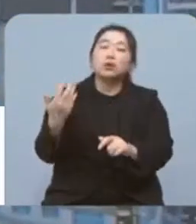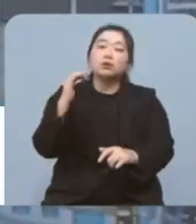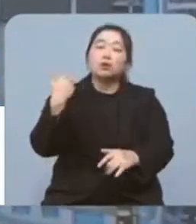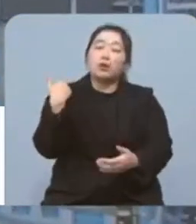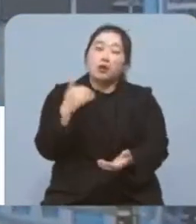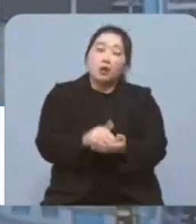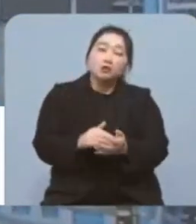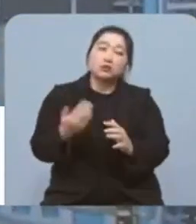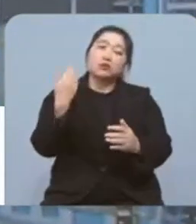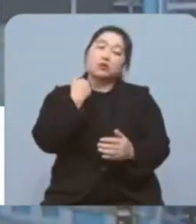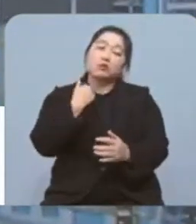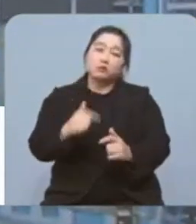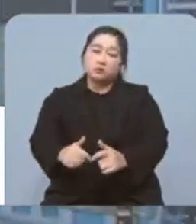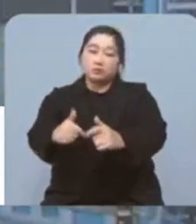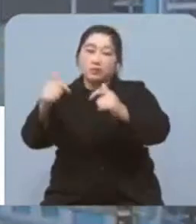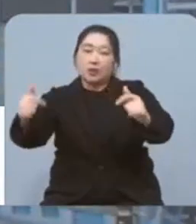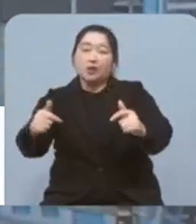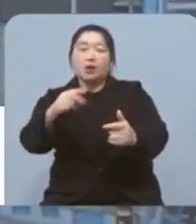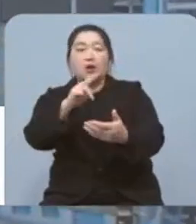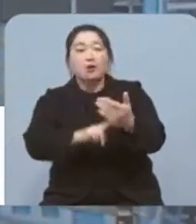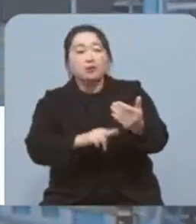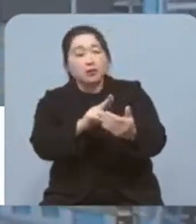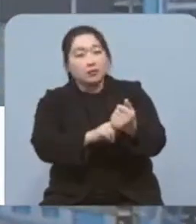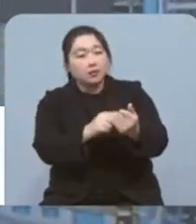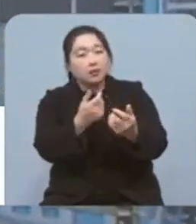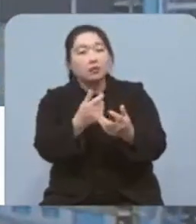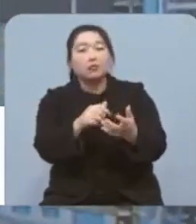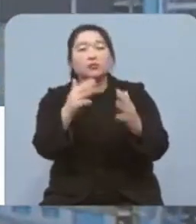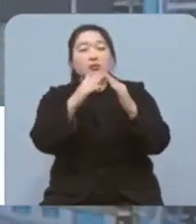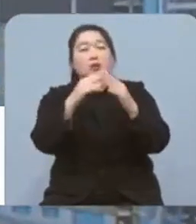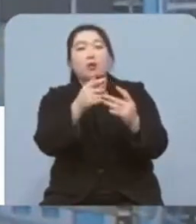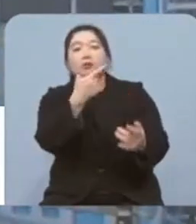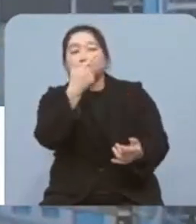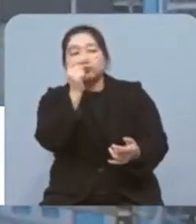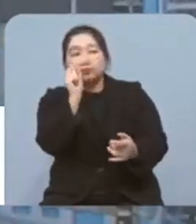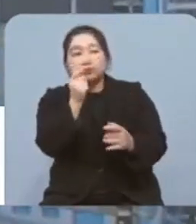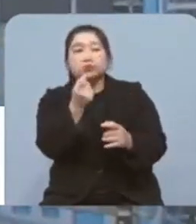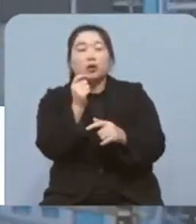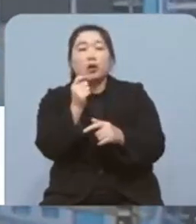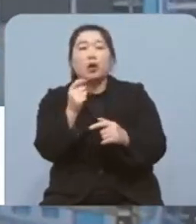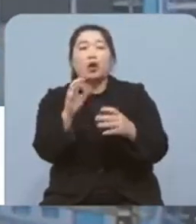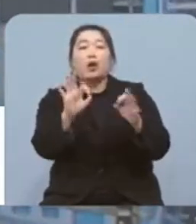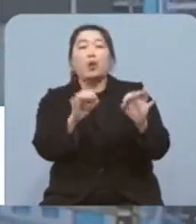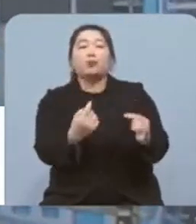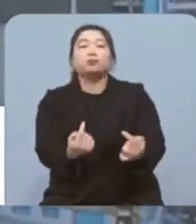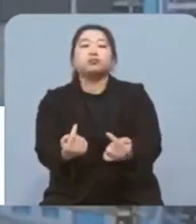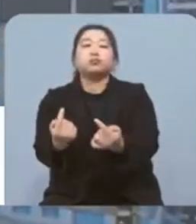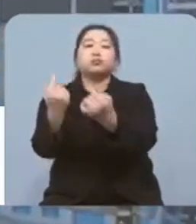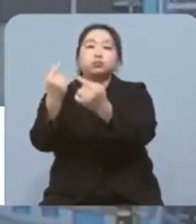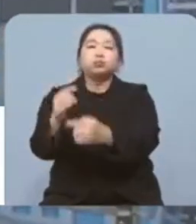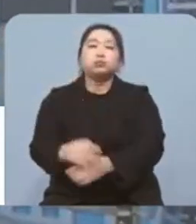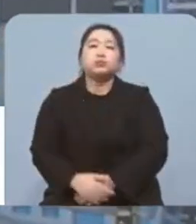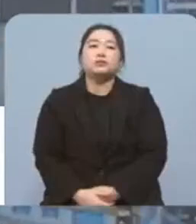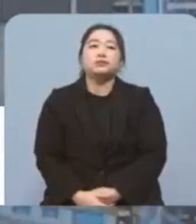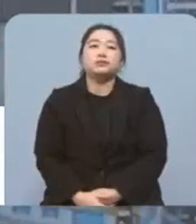다시 전세 수요가 늘고 또 매물까지 줄면서 전세값이 오르고 있습니다 보도의 한성환